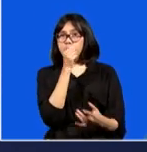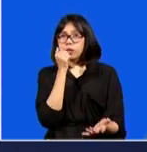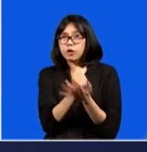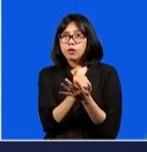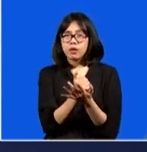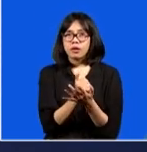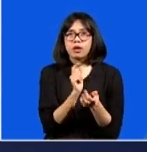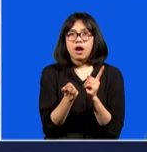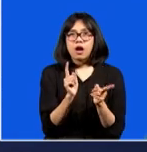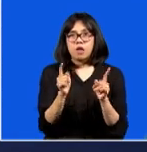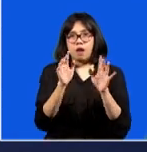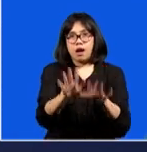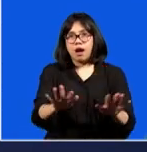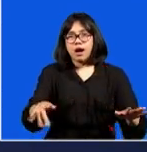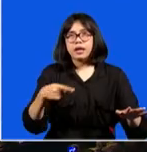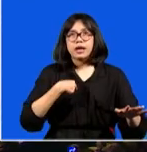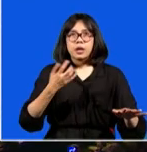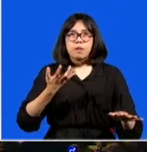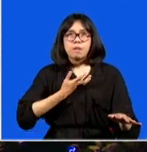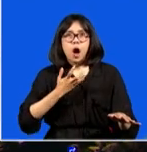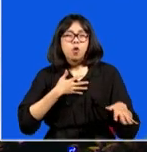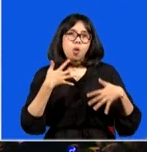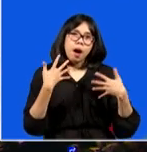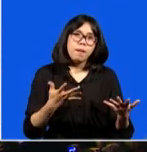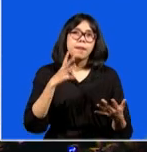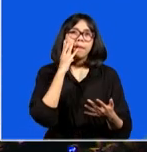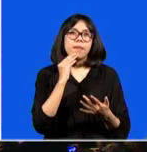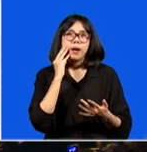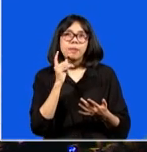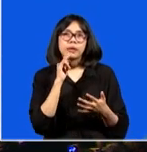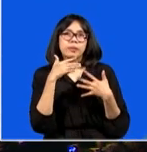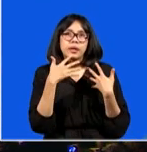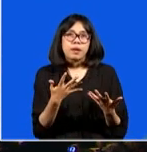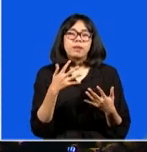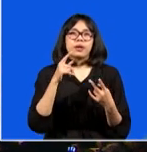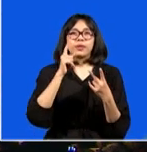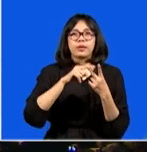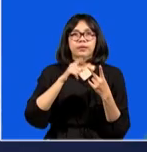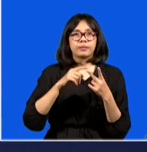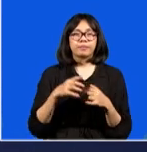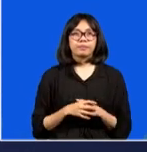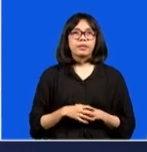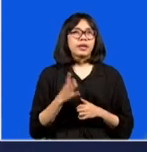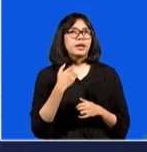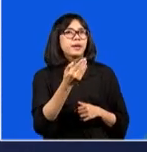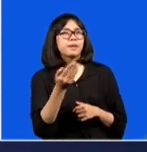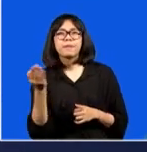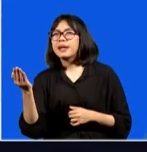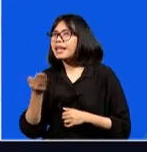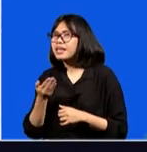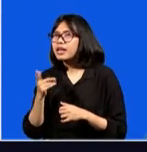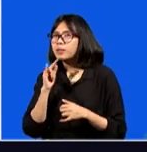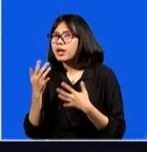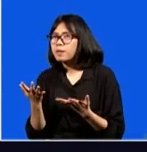anak-anak tersebut passionnya pengalamannya Seperti apa Terus yang kedua tadi pertanyaannya Gimana Mas Jadi mungkin